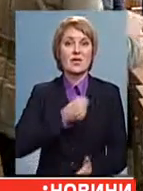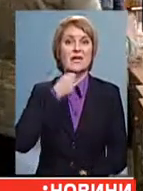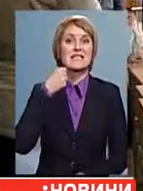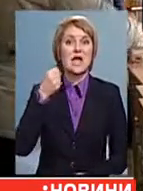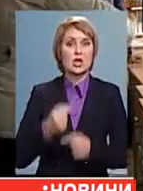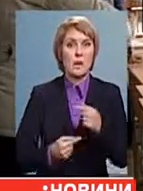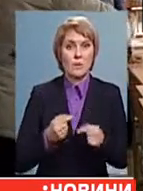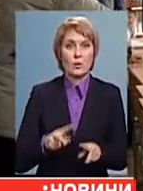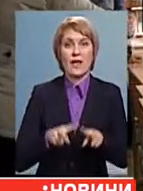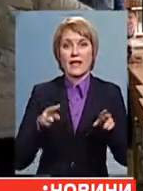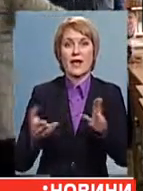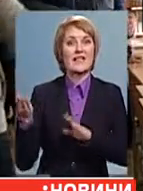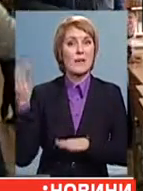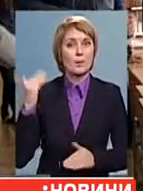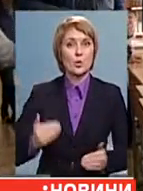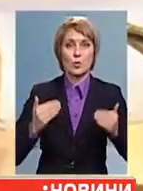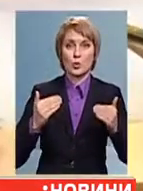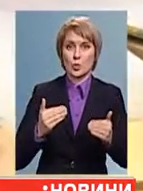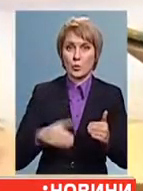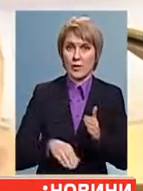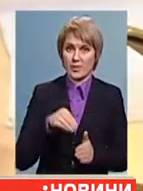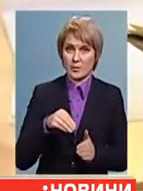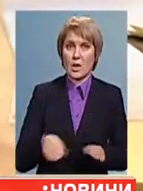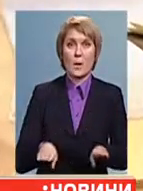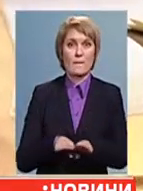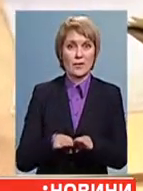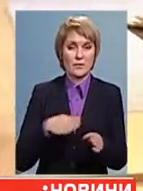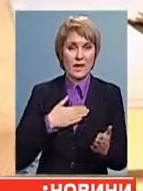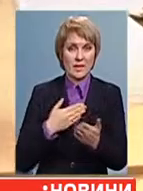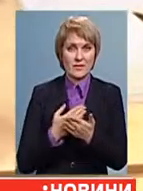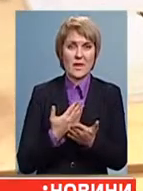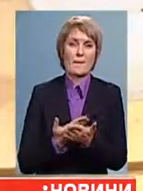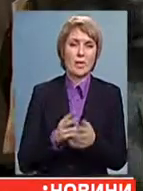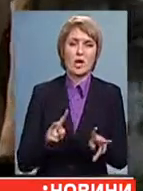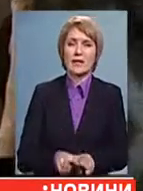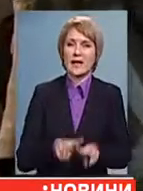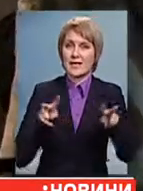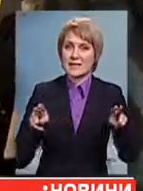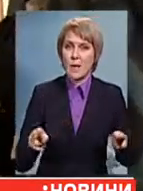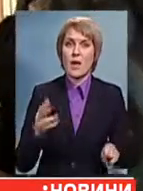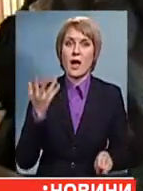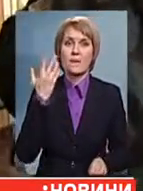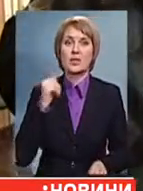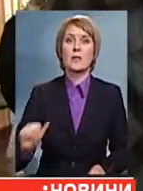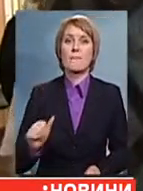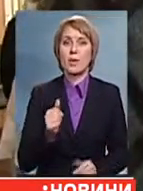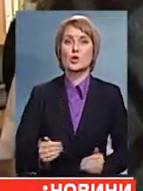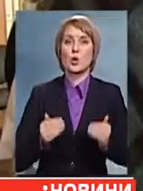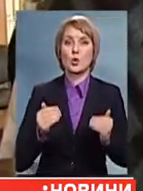на минулому турі виборів. Якщо порівнювати активність, то вона майже така сама, як і під час першого туру голосування.